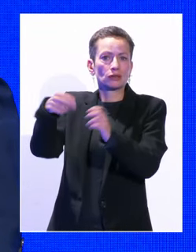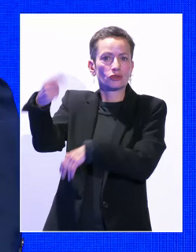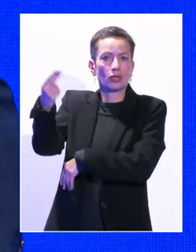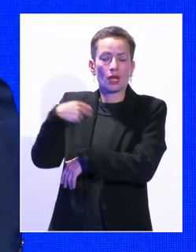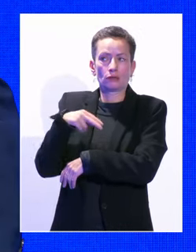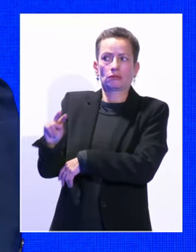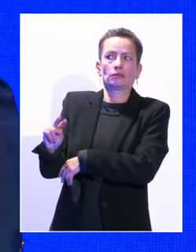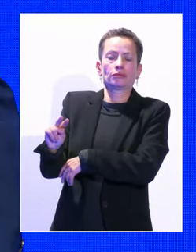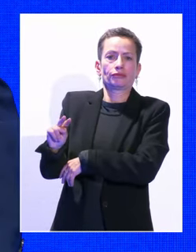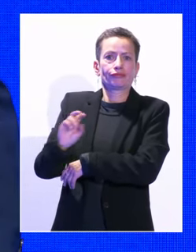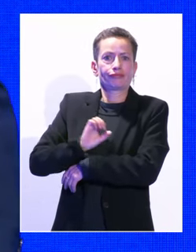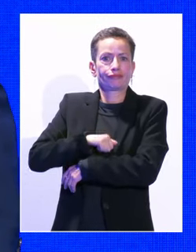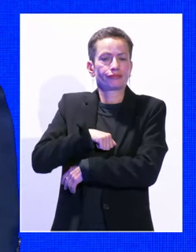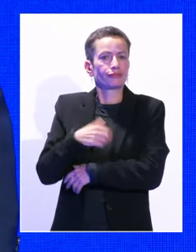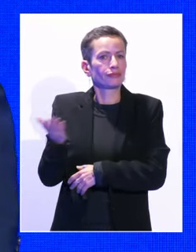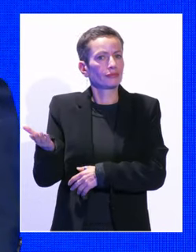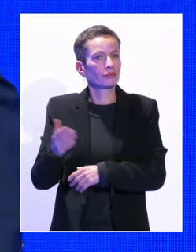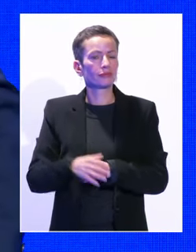constat.